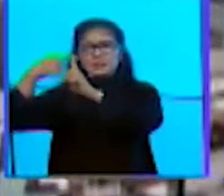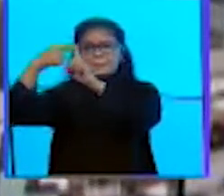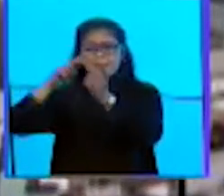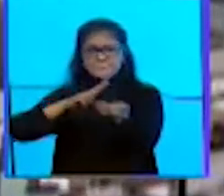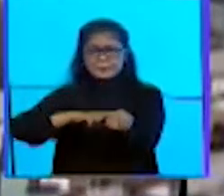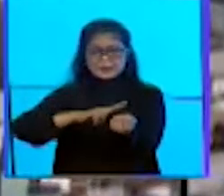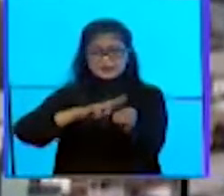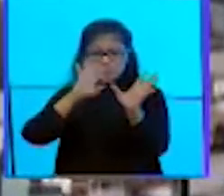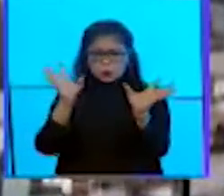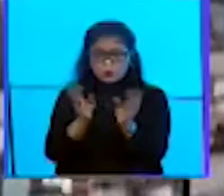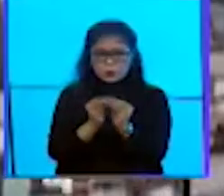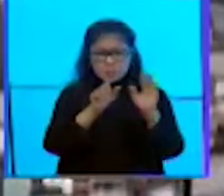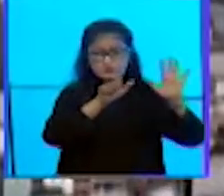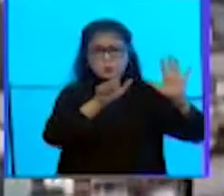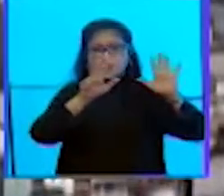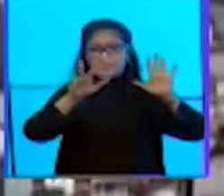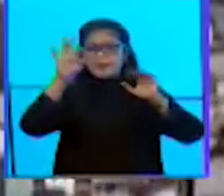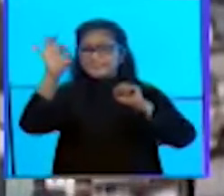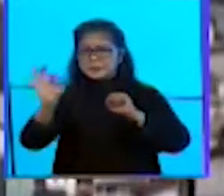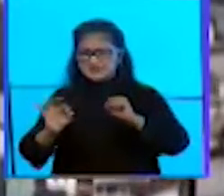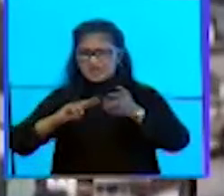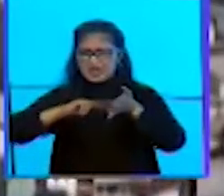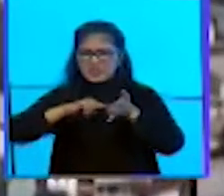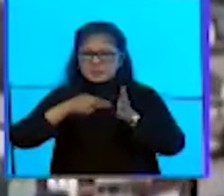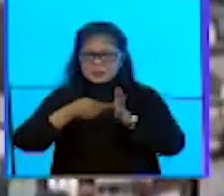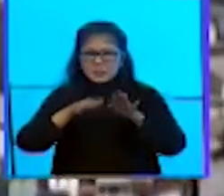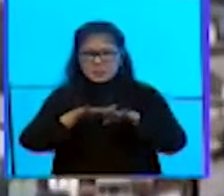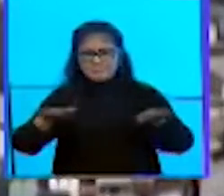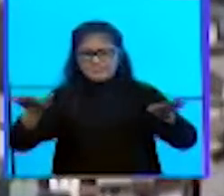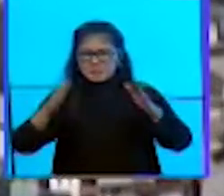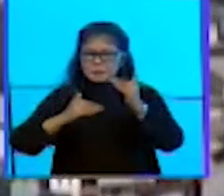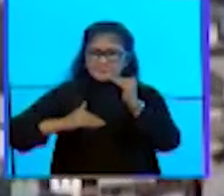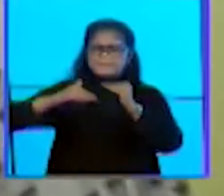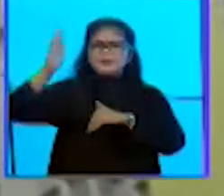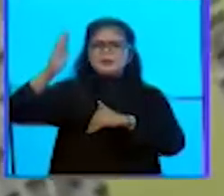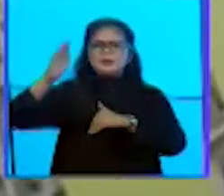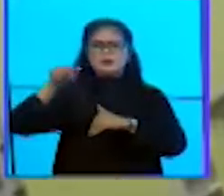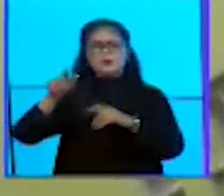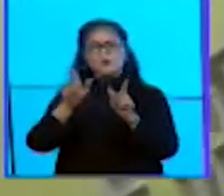mencapai 78% atau melewati ambang batas aman WHO.